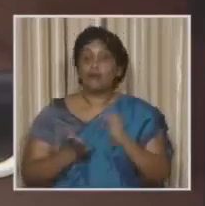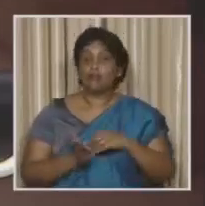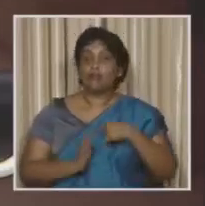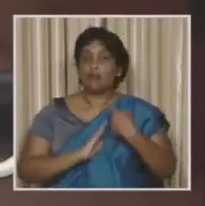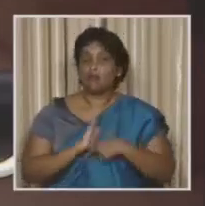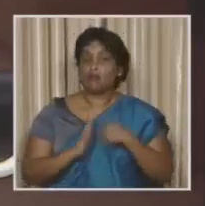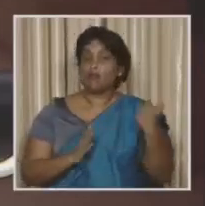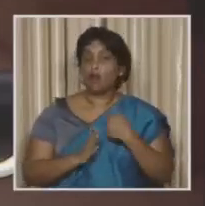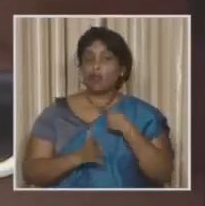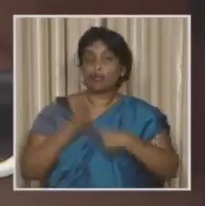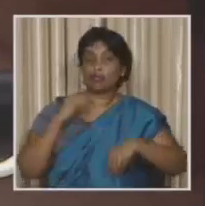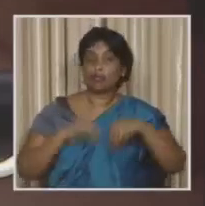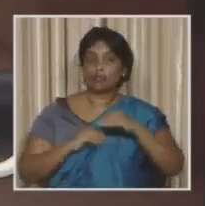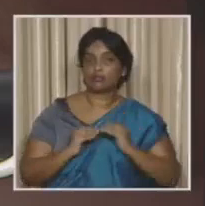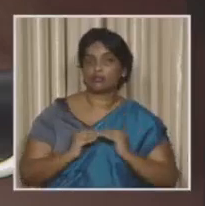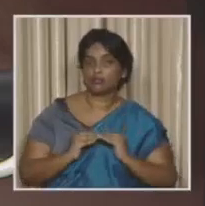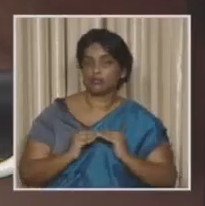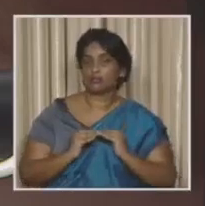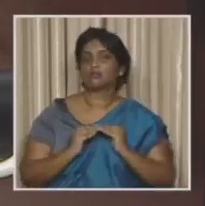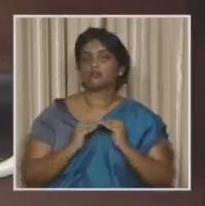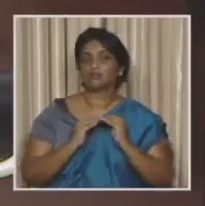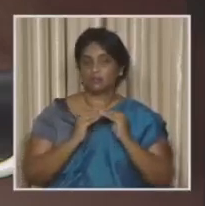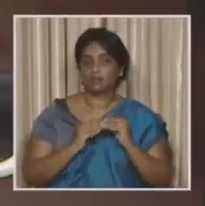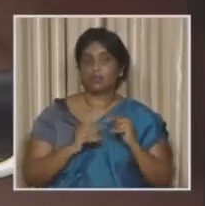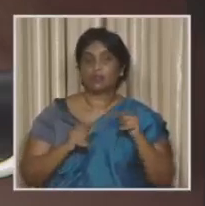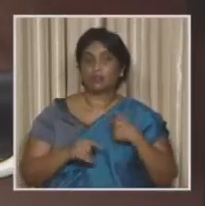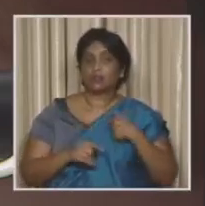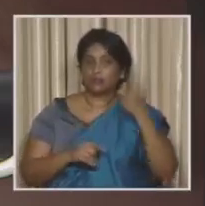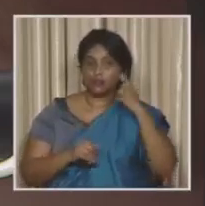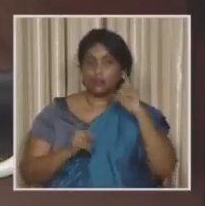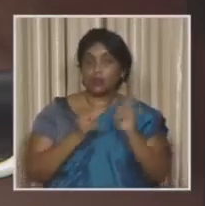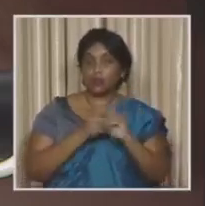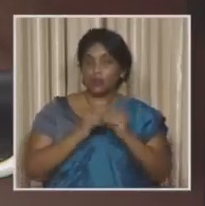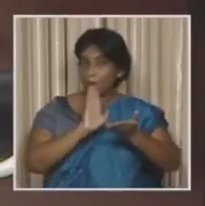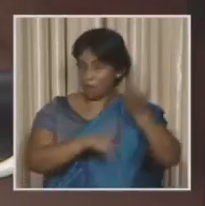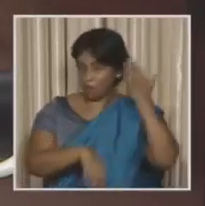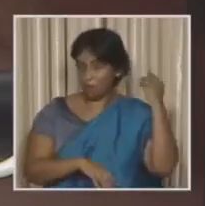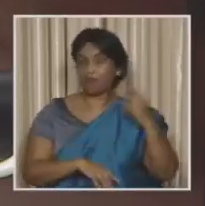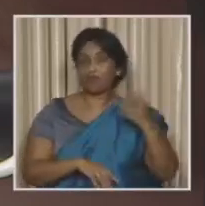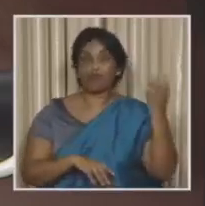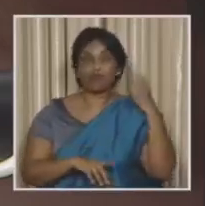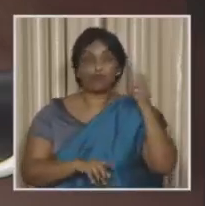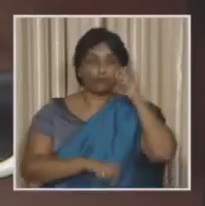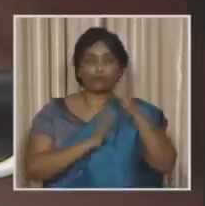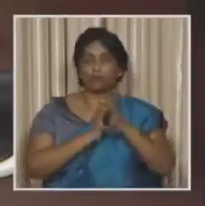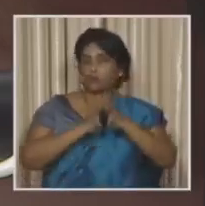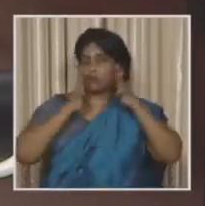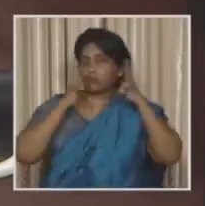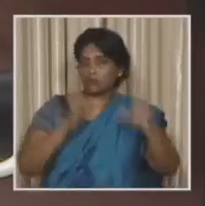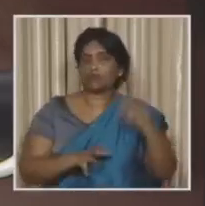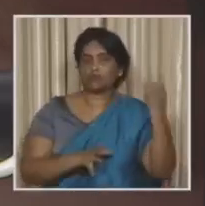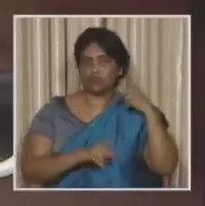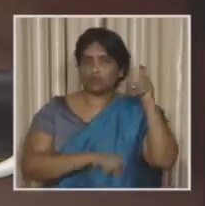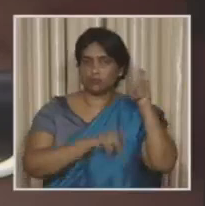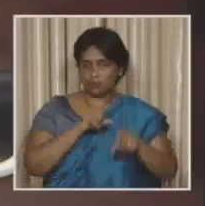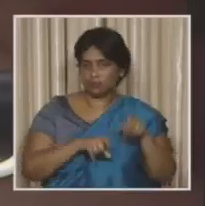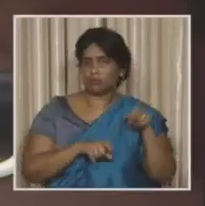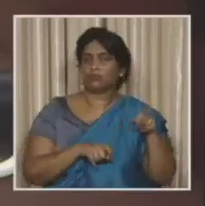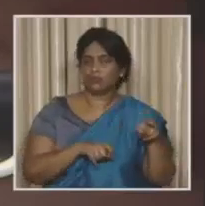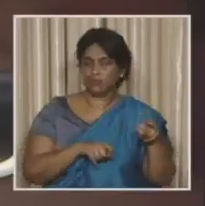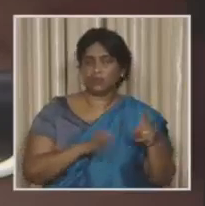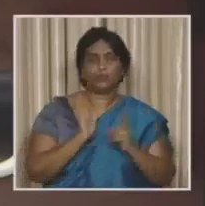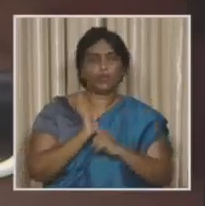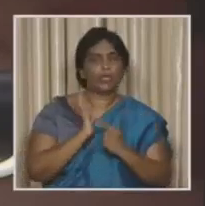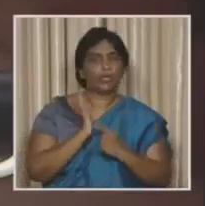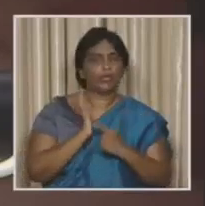නව දේශපාලන ගොඩනැංවීමක් ගොඩනැගුවා. මා දන්නා යුද්ධ කාලෙදී මුස්ලිම් ජනතාව විශාල ප්‍රමාණයක්